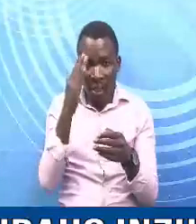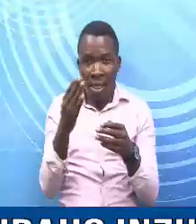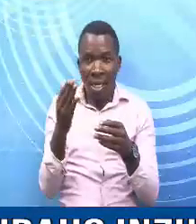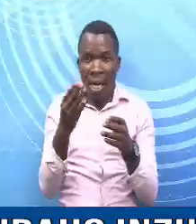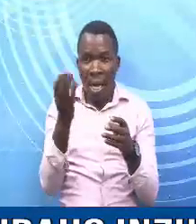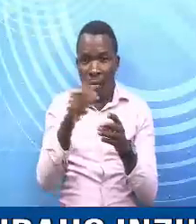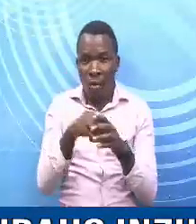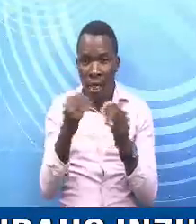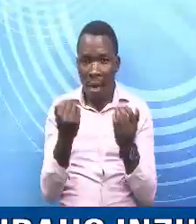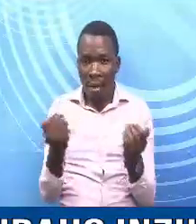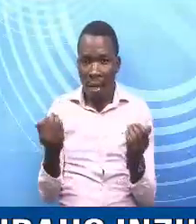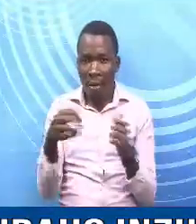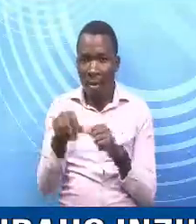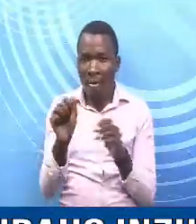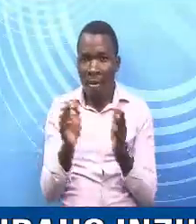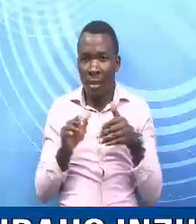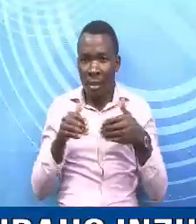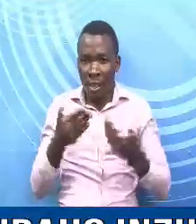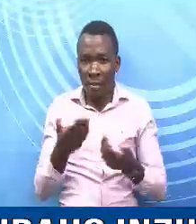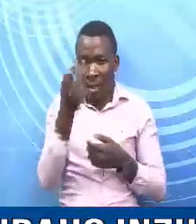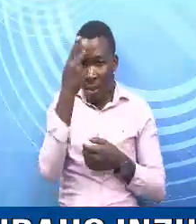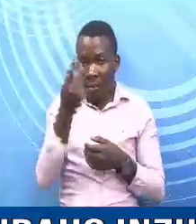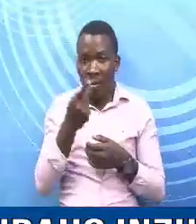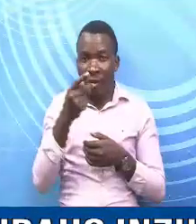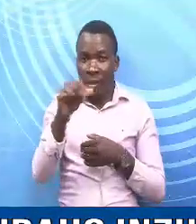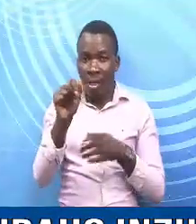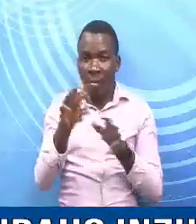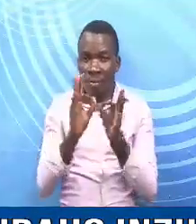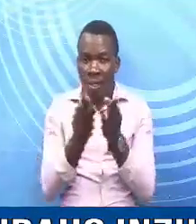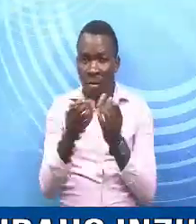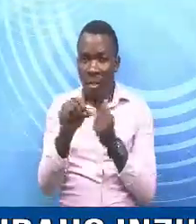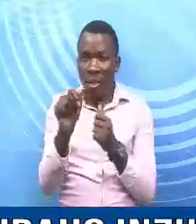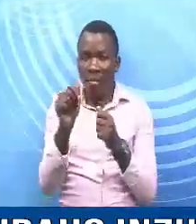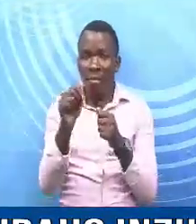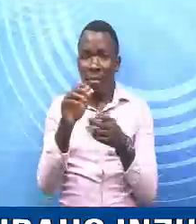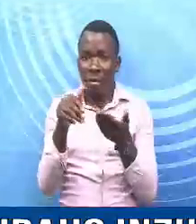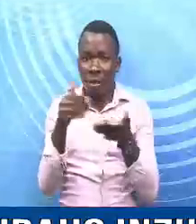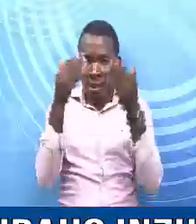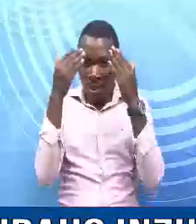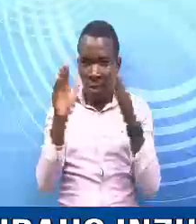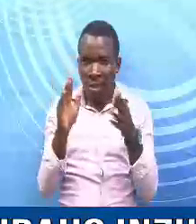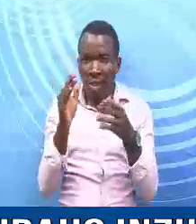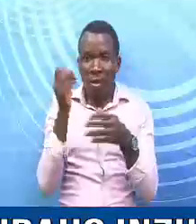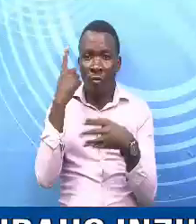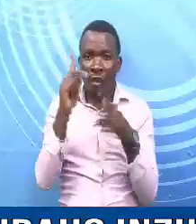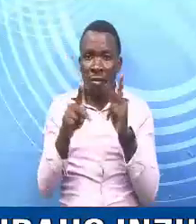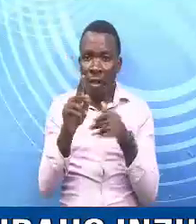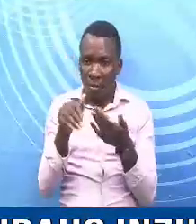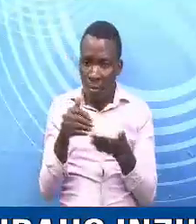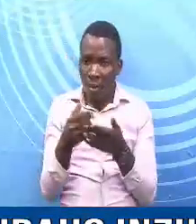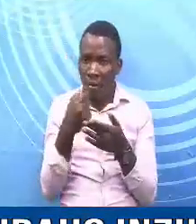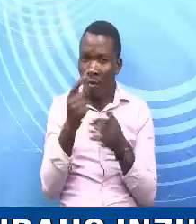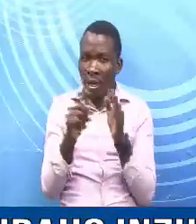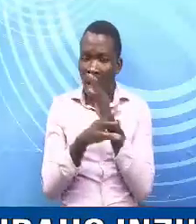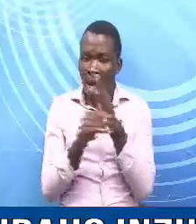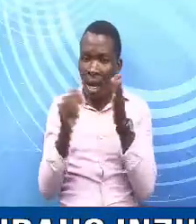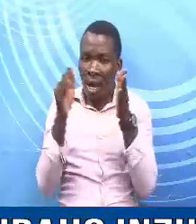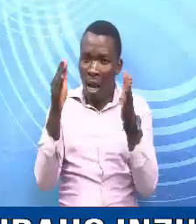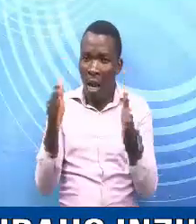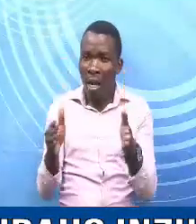n'abana babo cyangwa se n'ababyeyi babo sinzi n'imiryango n'abantu bahangaha ko n'ubundi numva n'abantu bose bavuga ko n'ubundi abantu mu bajura bageze